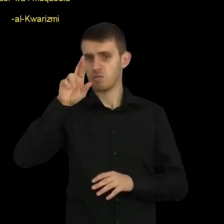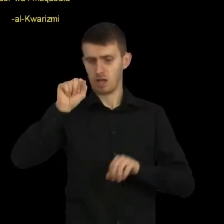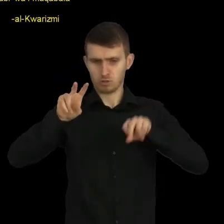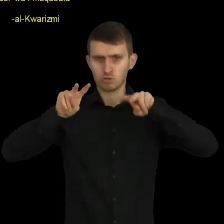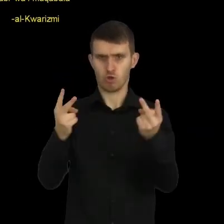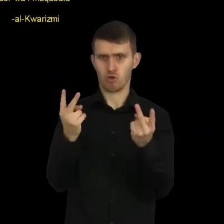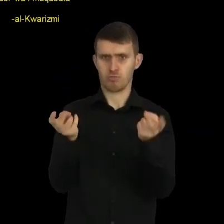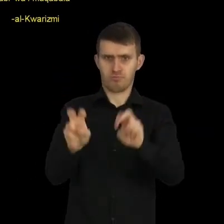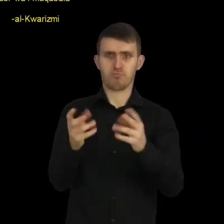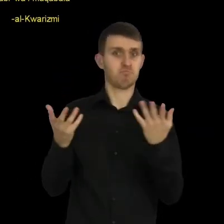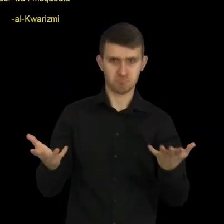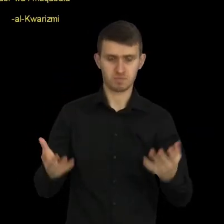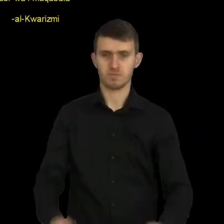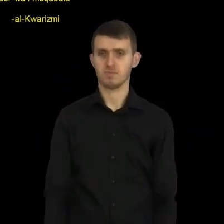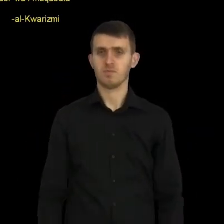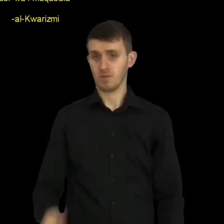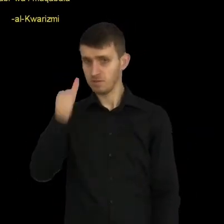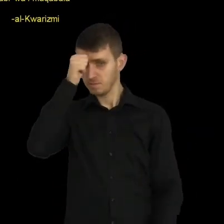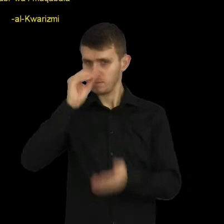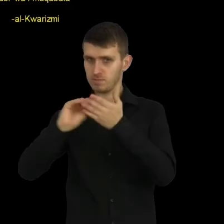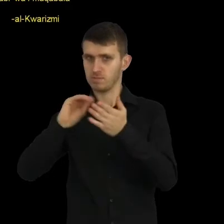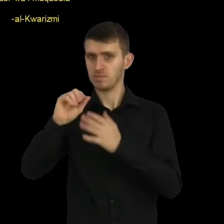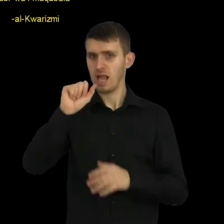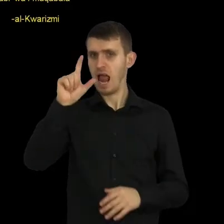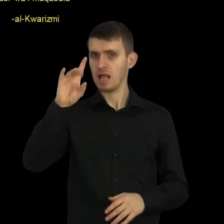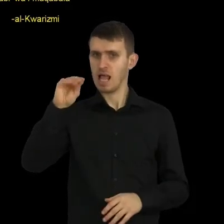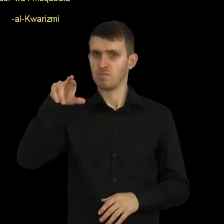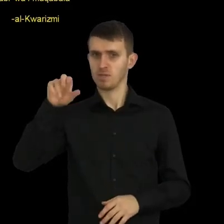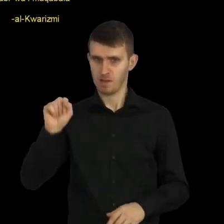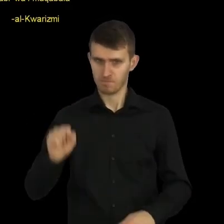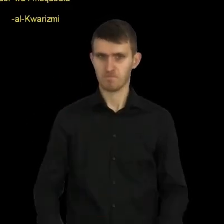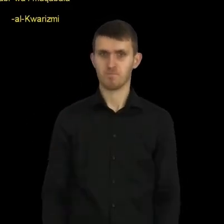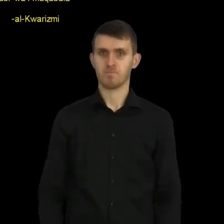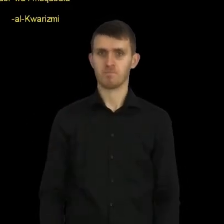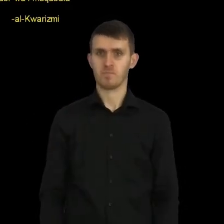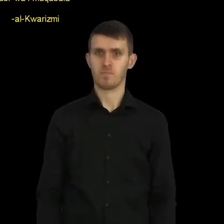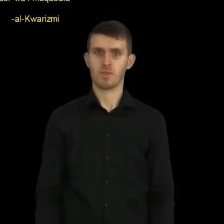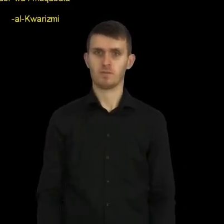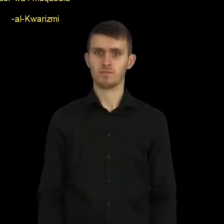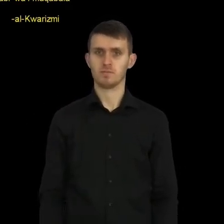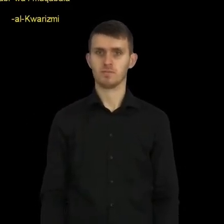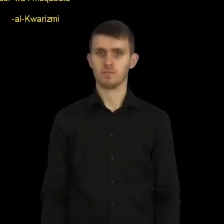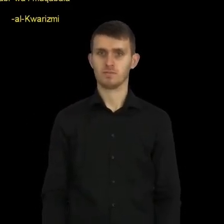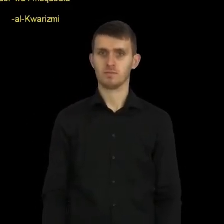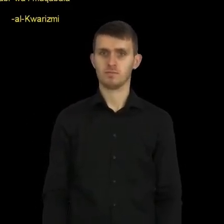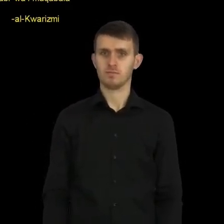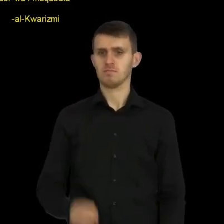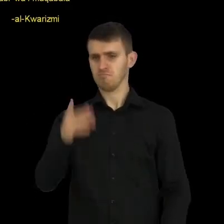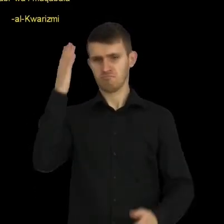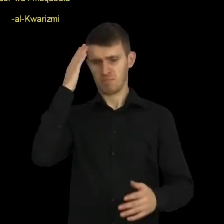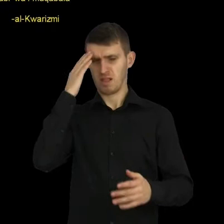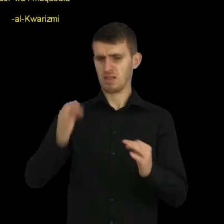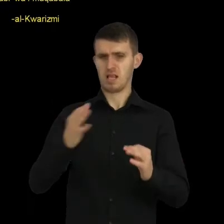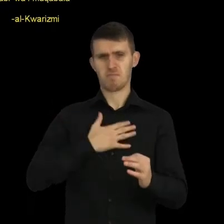w tym odcinku opowiem wam jak narodziła się algebra narodziny algebry ta nazwa